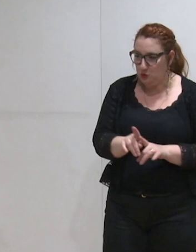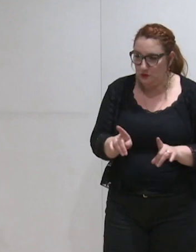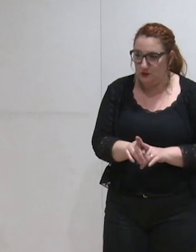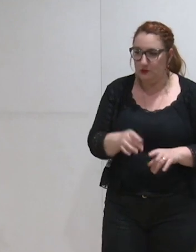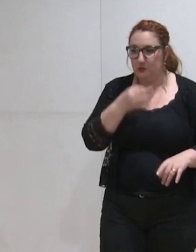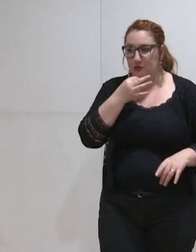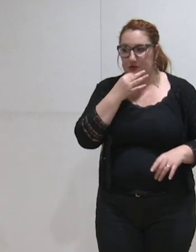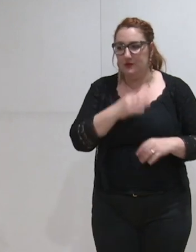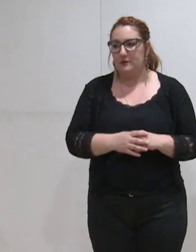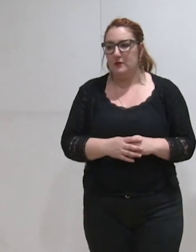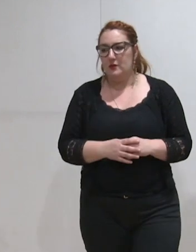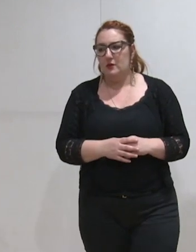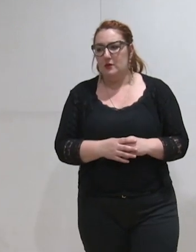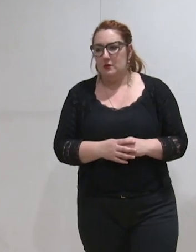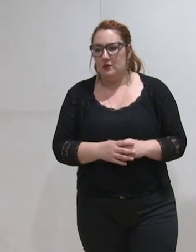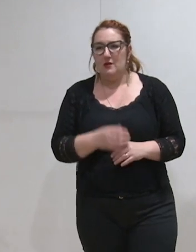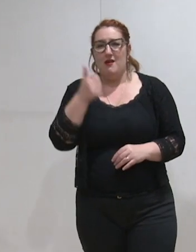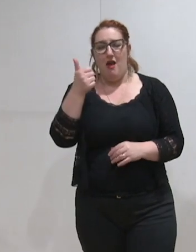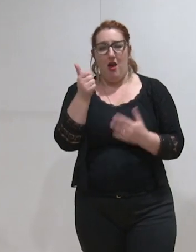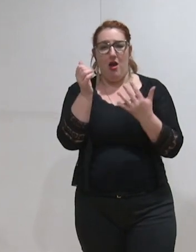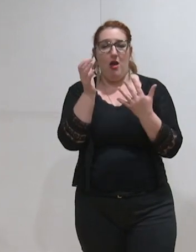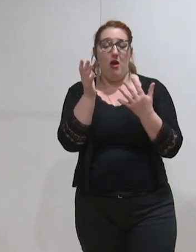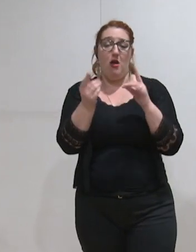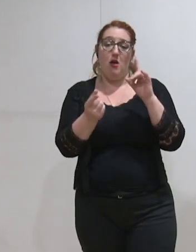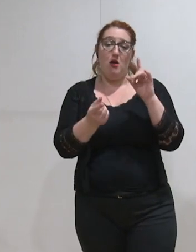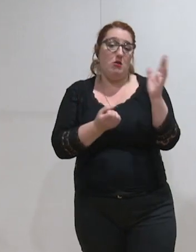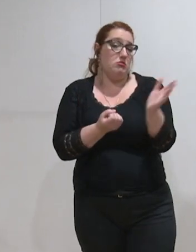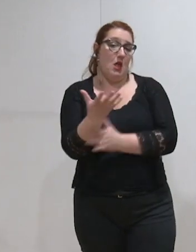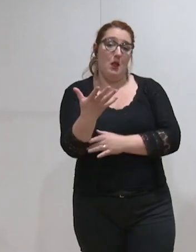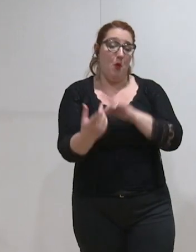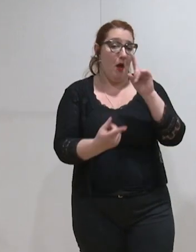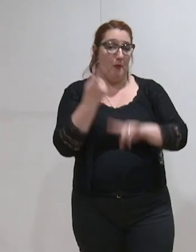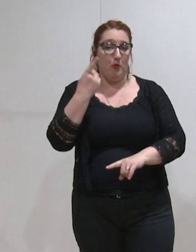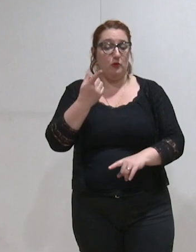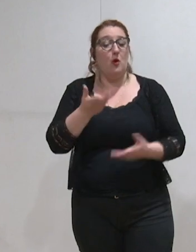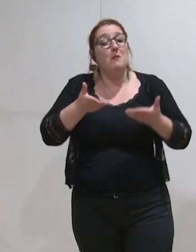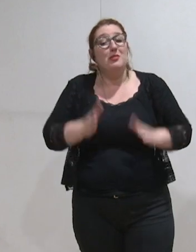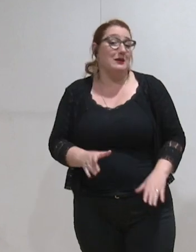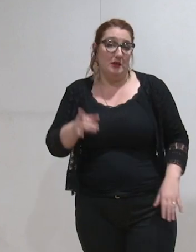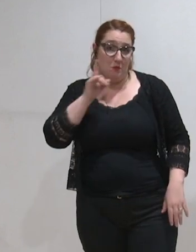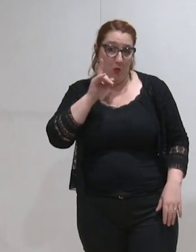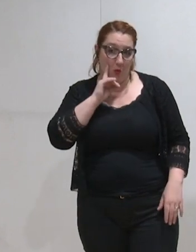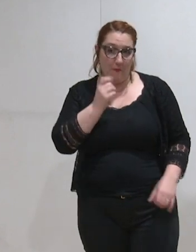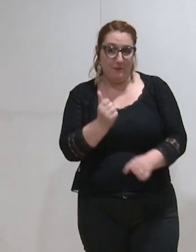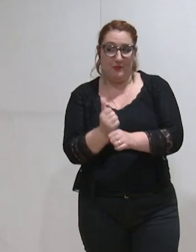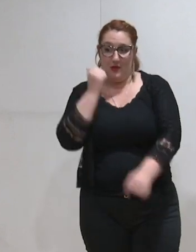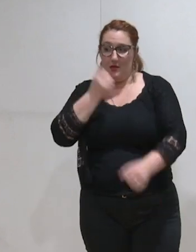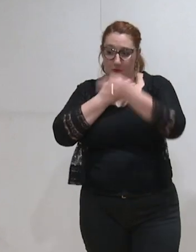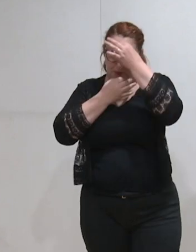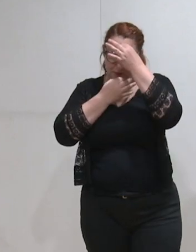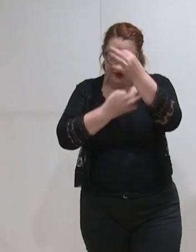que l'un des éléments clés de notre décision et que il y a un an